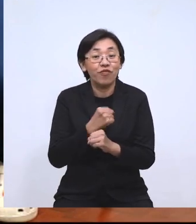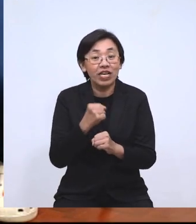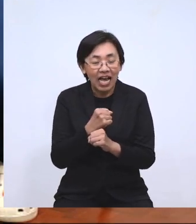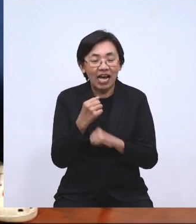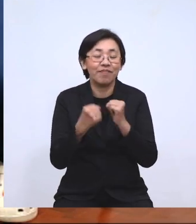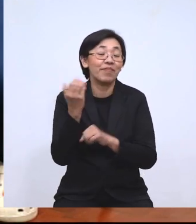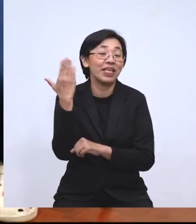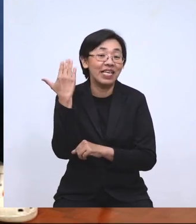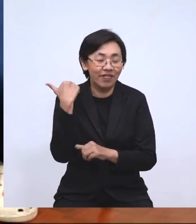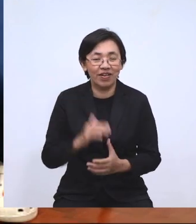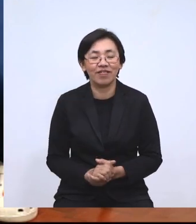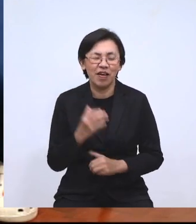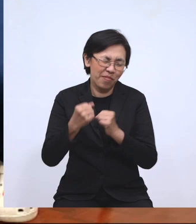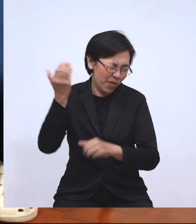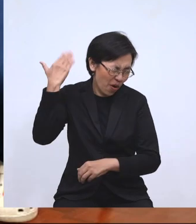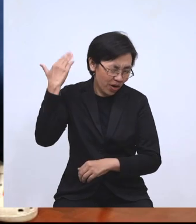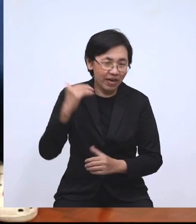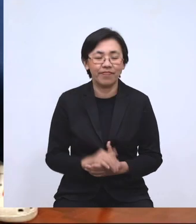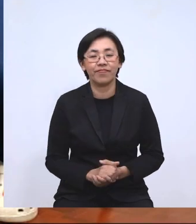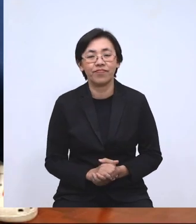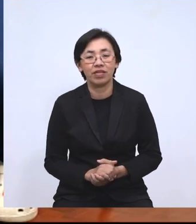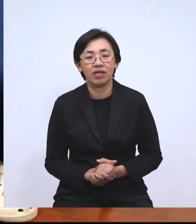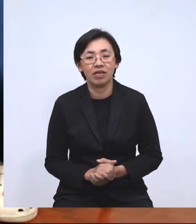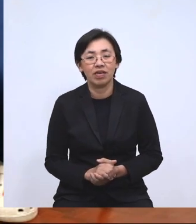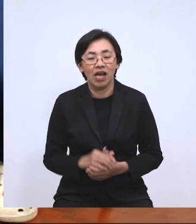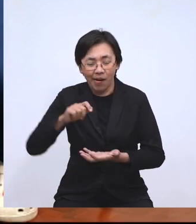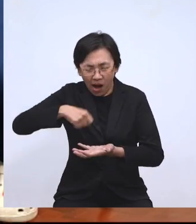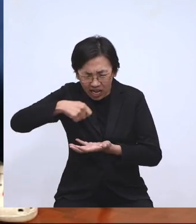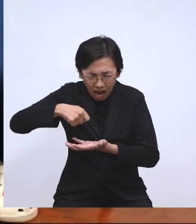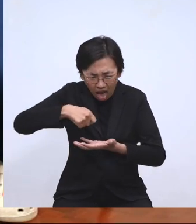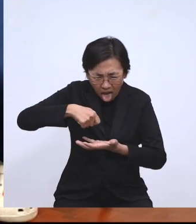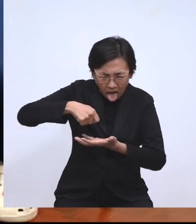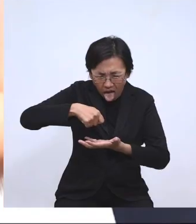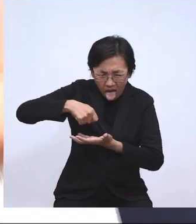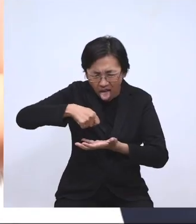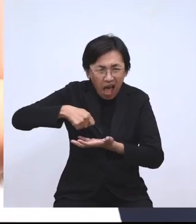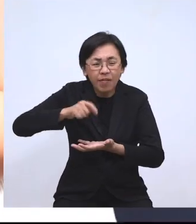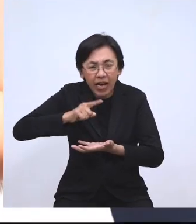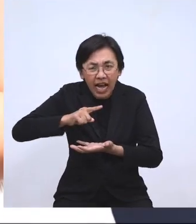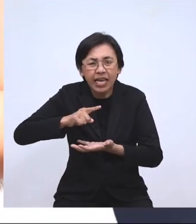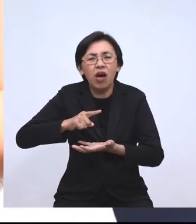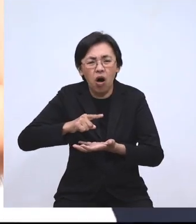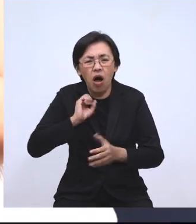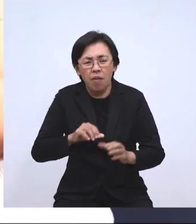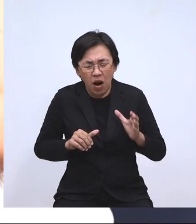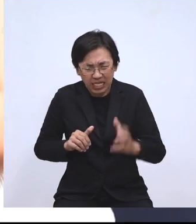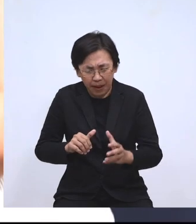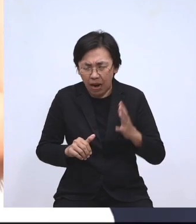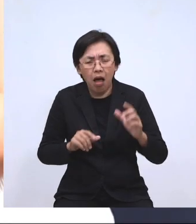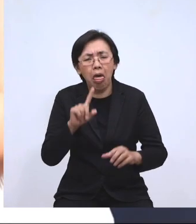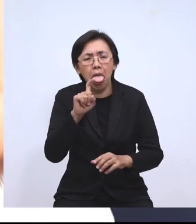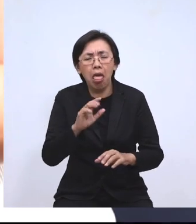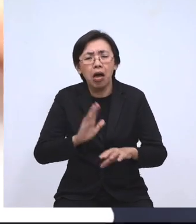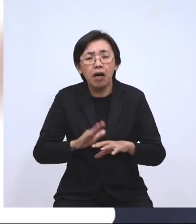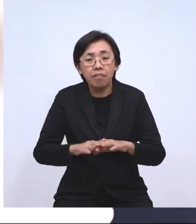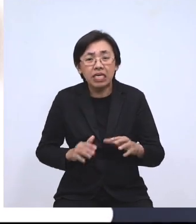เริ่มฝึกกันเมื่อ6ปีที่แล้วนะคะใช่พอมันเลื่อนไปเราก็พยายามให้น้องจับแต่ว่าน้องก็จะเกร็